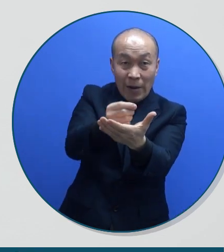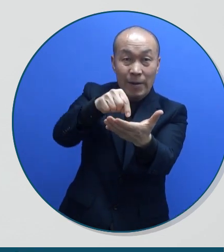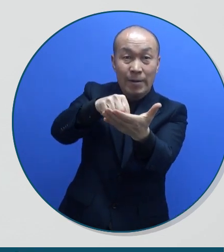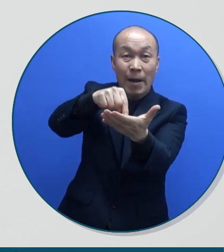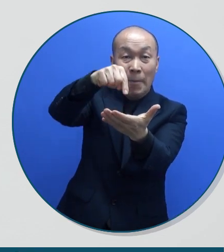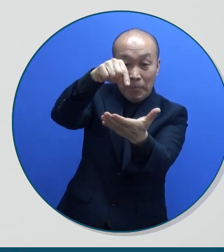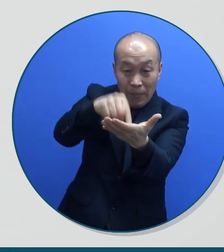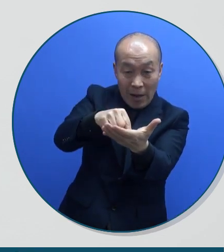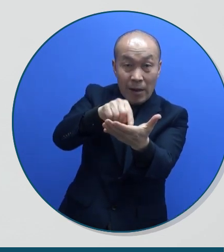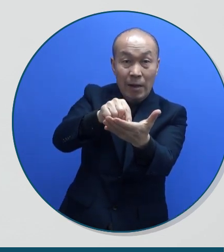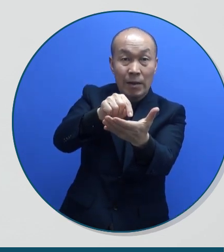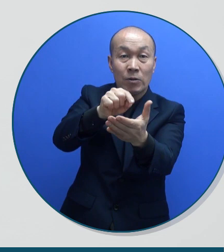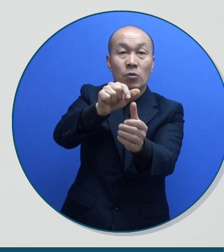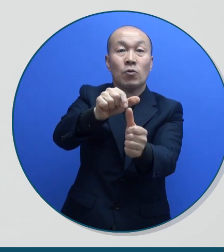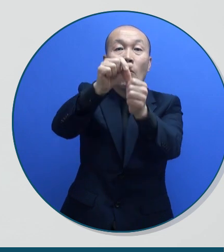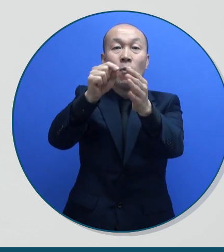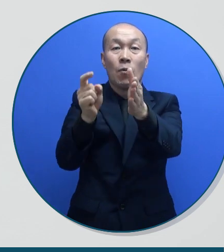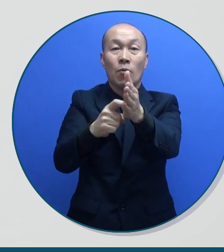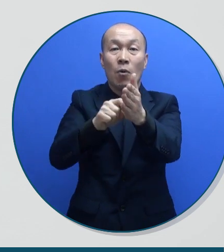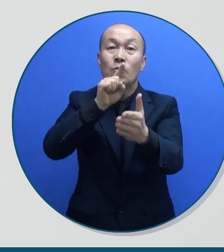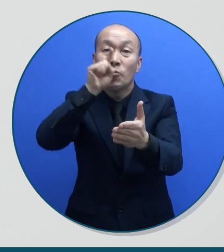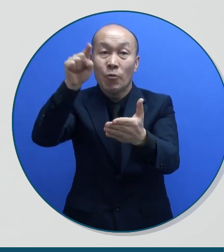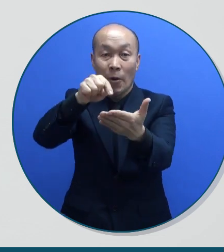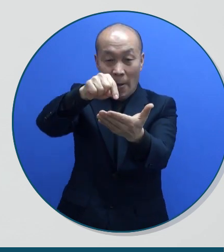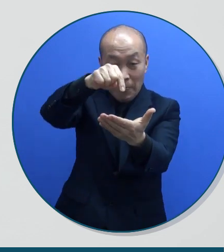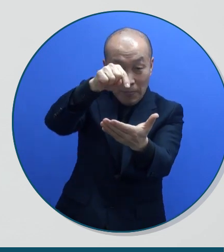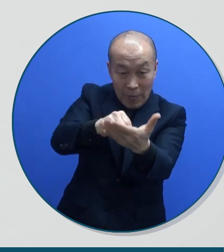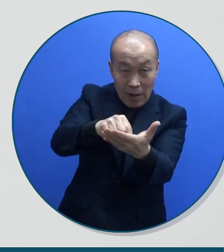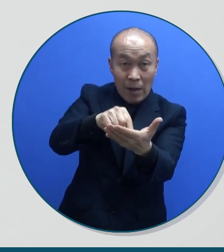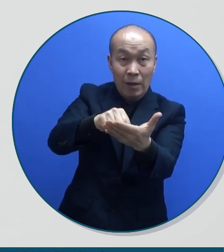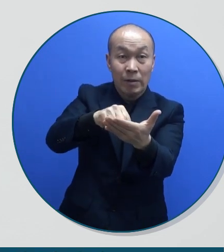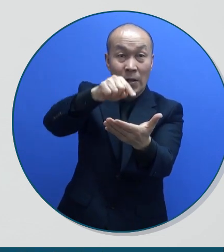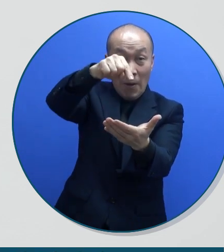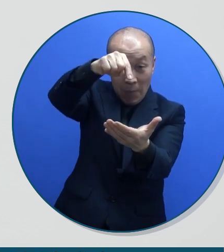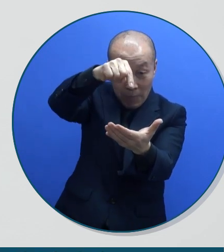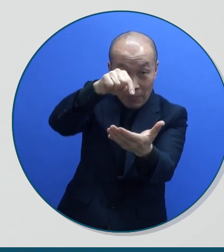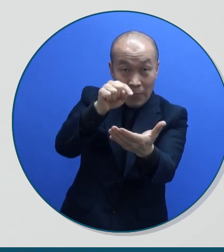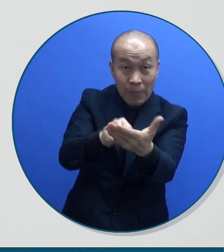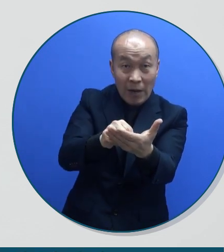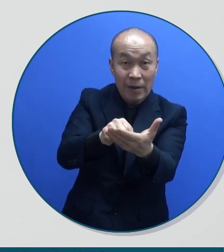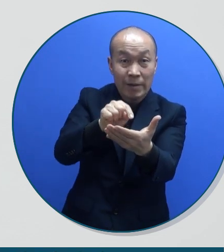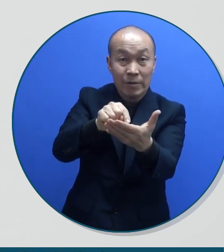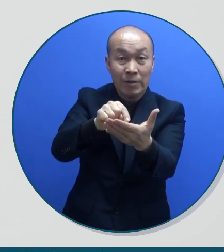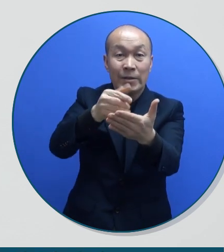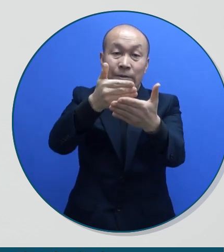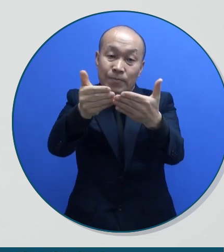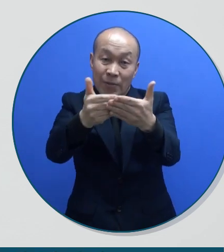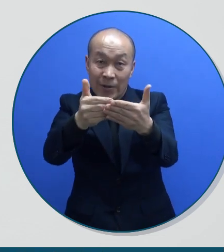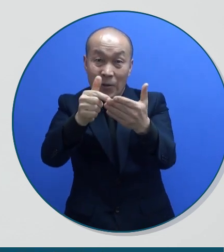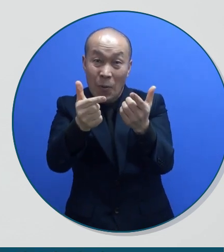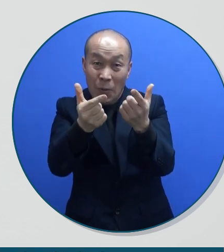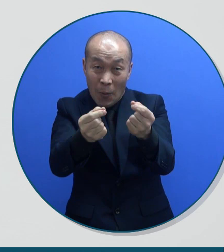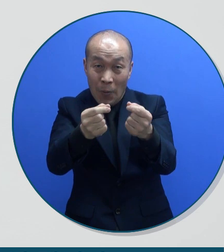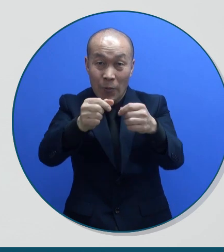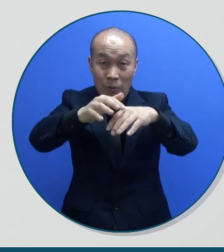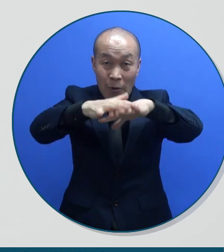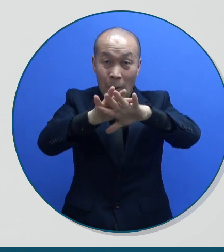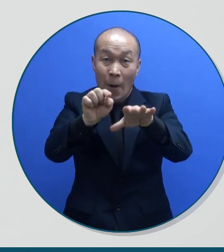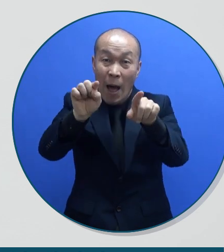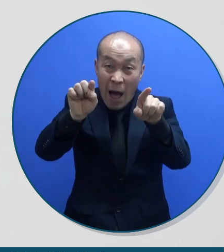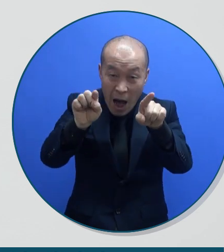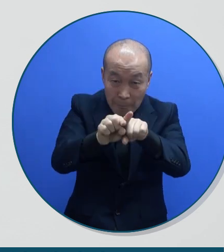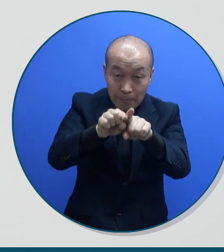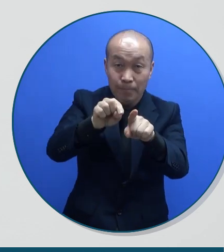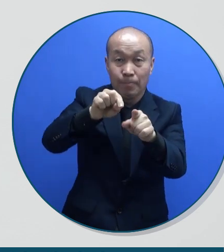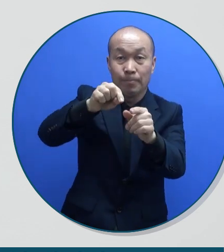때는 어플을 켜고 구조 구급 신고를 클릭합니다. 클릭을 하게 되면 그림과 같이 위치와 함께